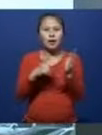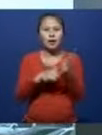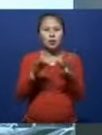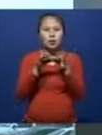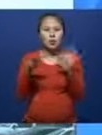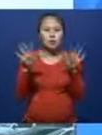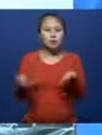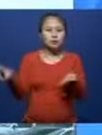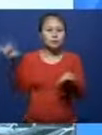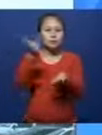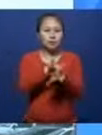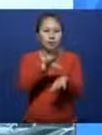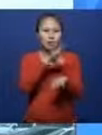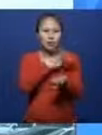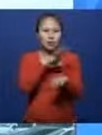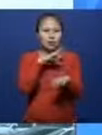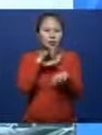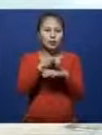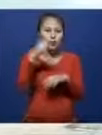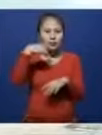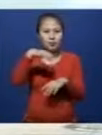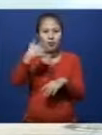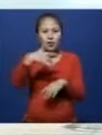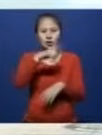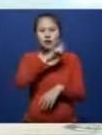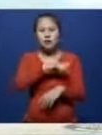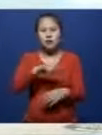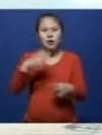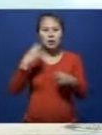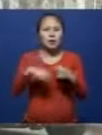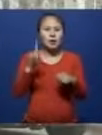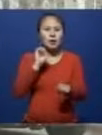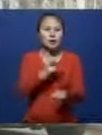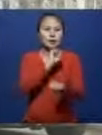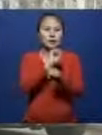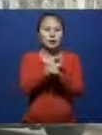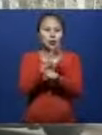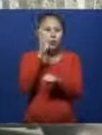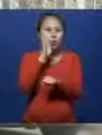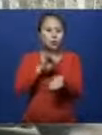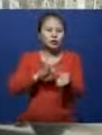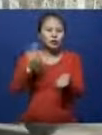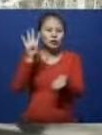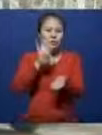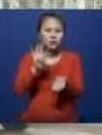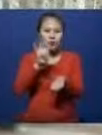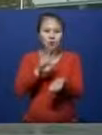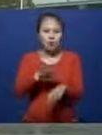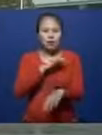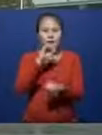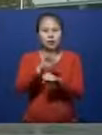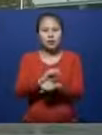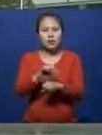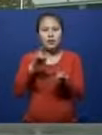айлағына қонуға мәжбүр болды. Ұшақта 50 шақты адам болған. Орта жолда қалған жолаушылар күндізгі 4-тер шамасында ғана елордаға келіп